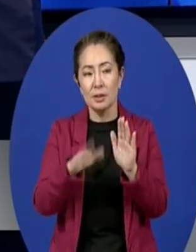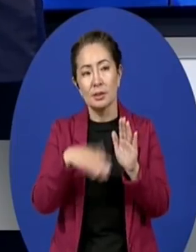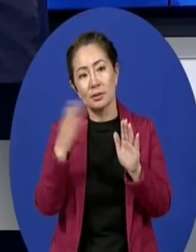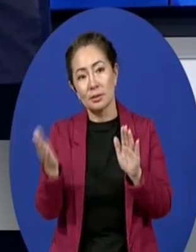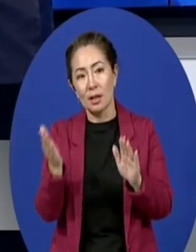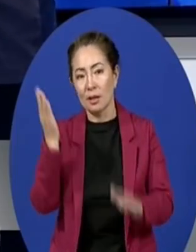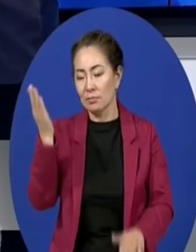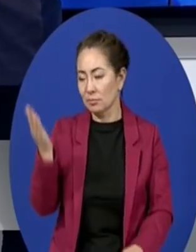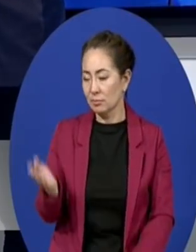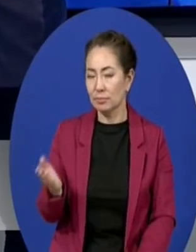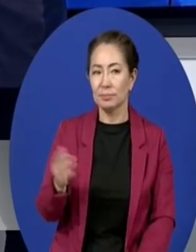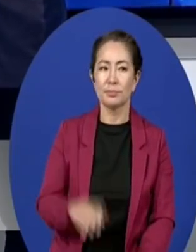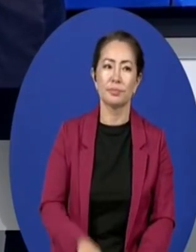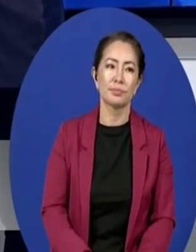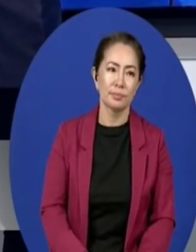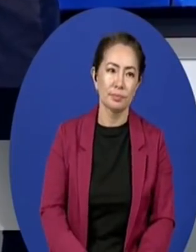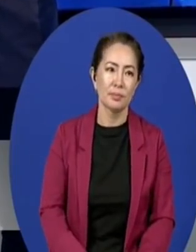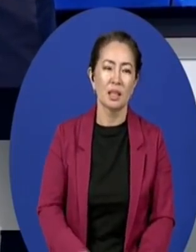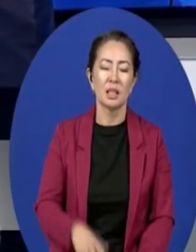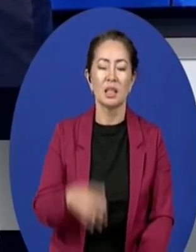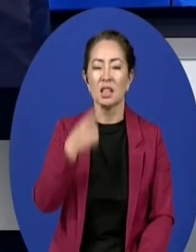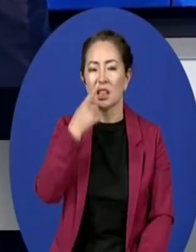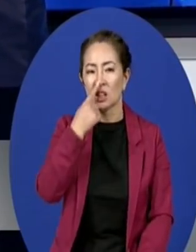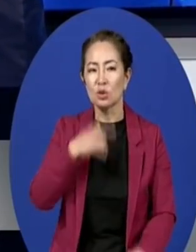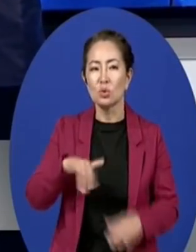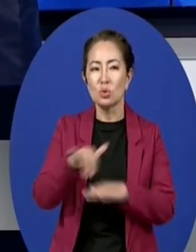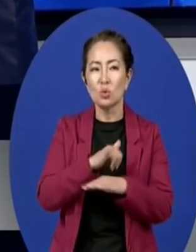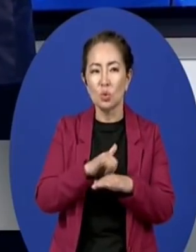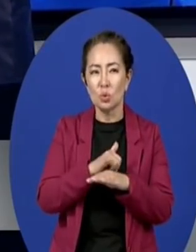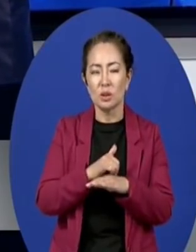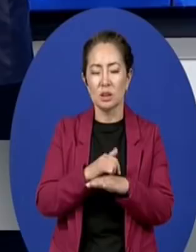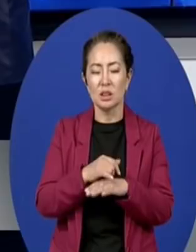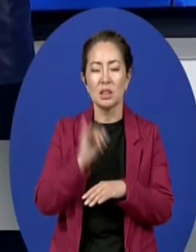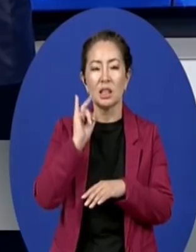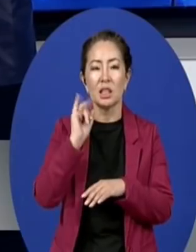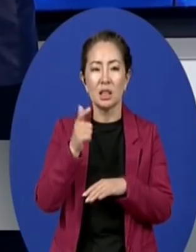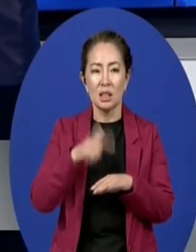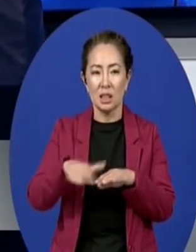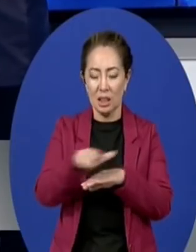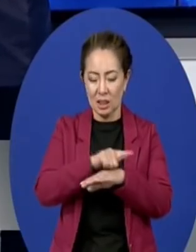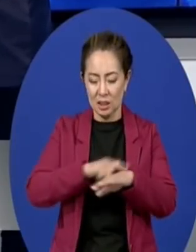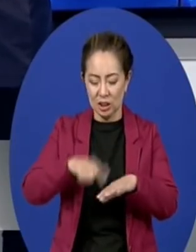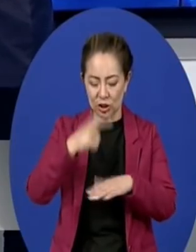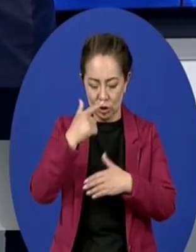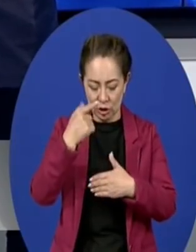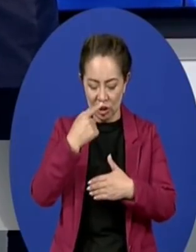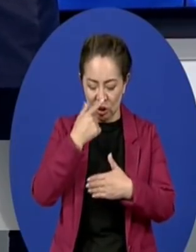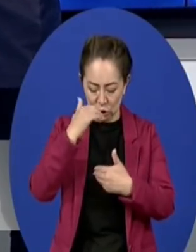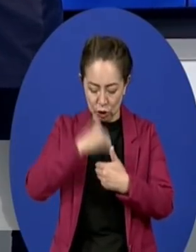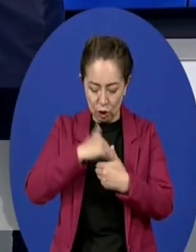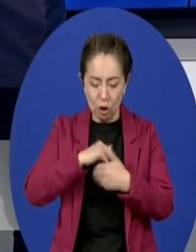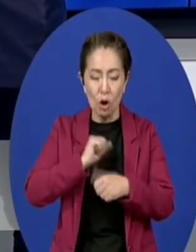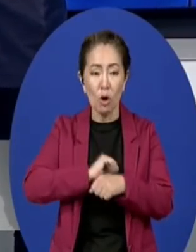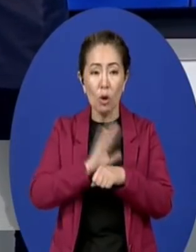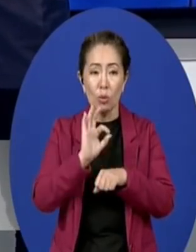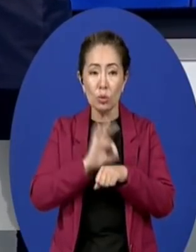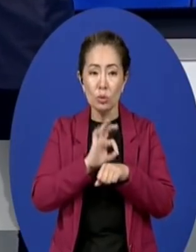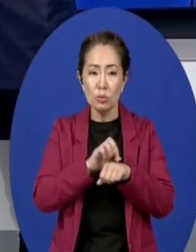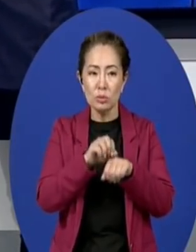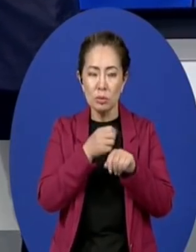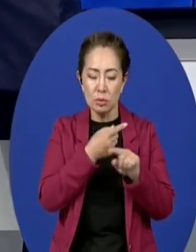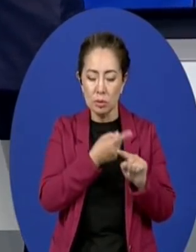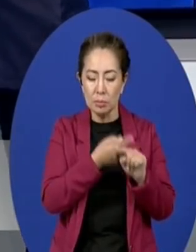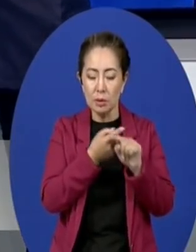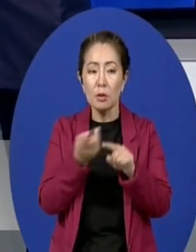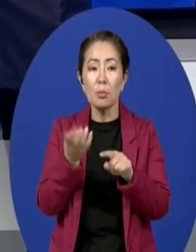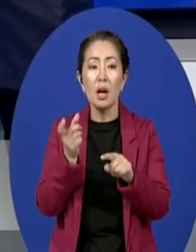одоо график дээрээс ер нь бол бүгд найрамдах хятад ард улсын их газарт дотоодод амьсан халдварын тохиолдлын тоо сүүлийн үед хэрхэн